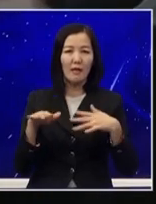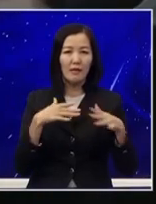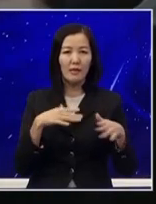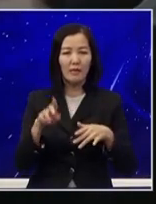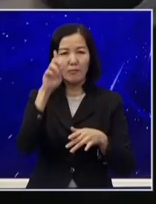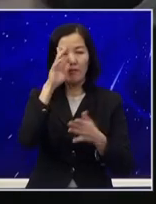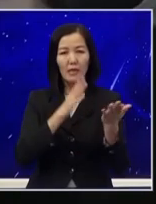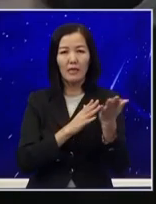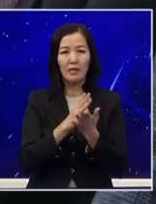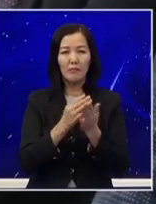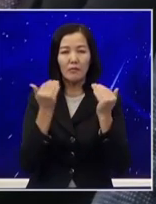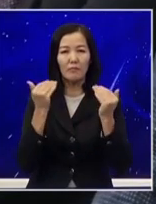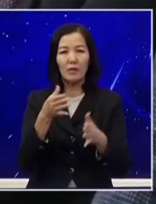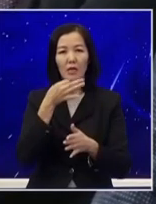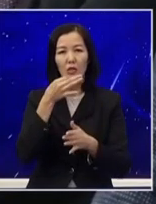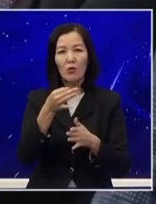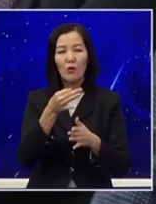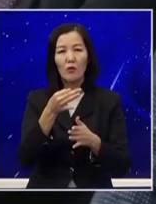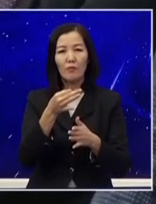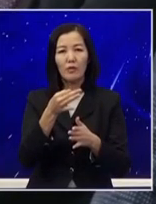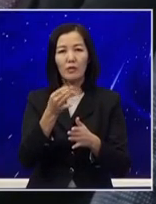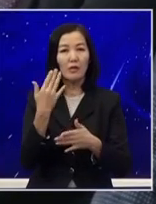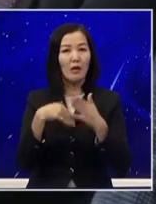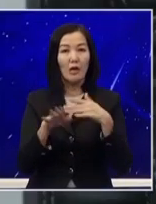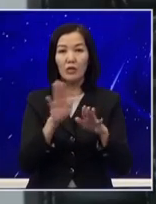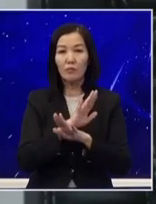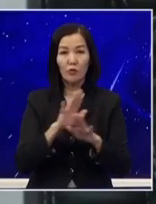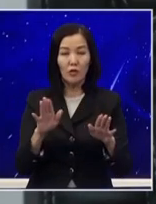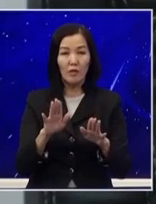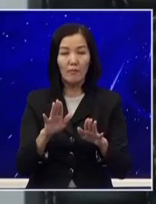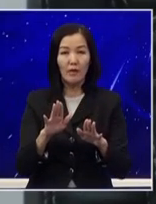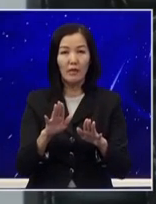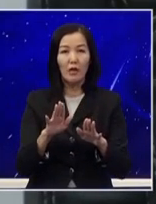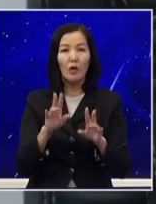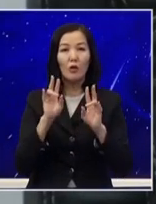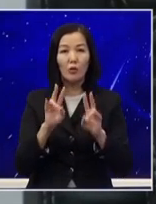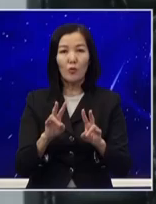салғырт қарайтын мемлекеттік қызметкерлер енді жауапкершіліктен қашып құтыла